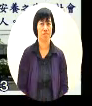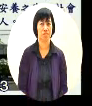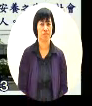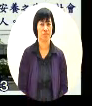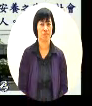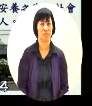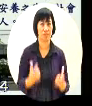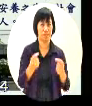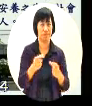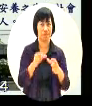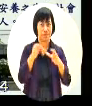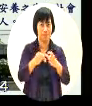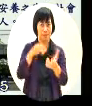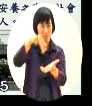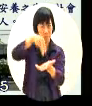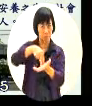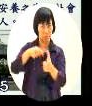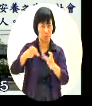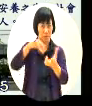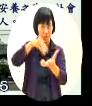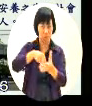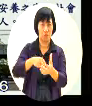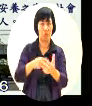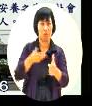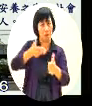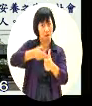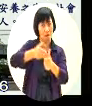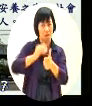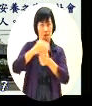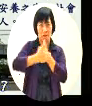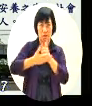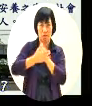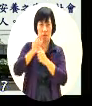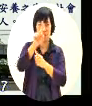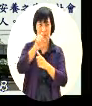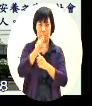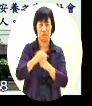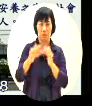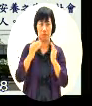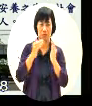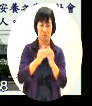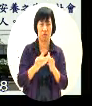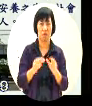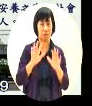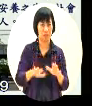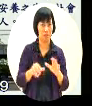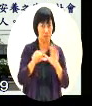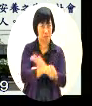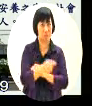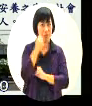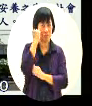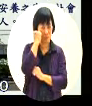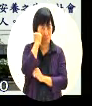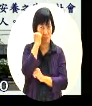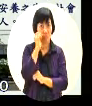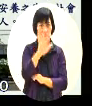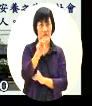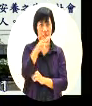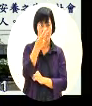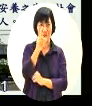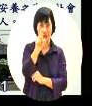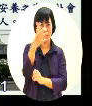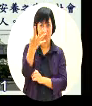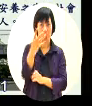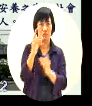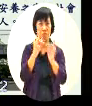公立的仁爱的公立的养护之家。啊！即目前有伫遐大，都敢那342床尔。因为